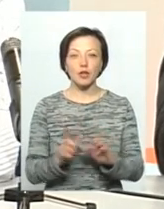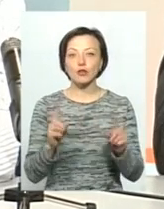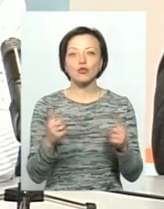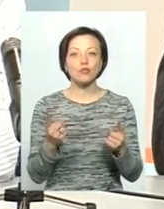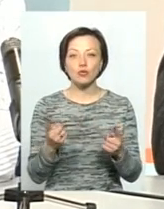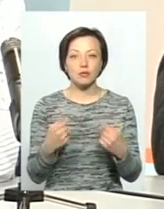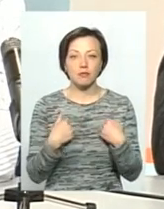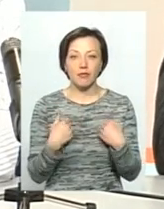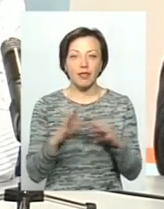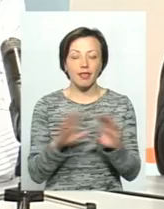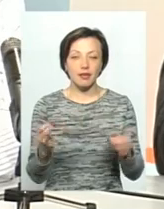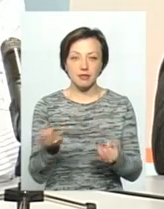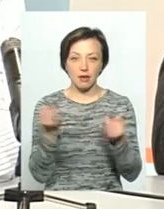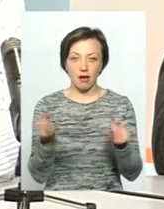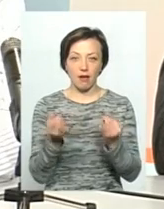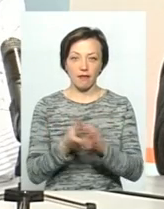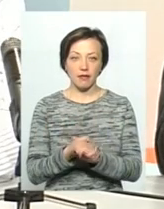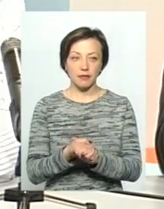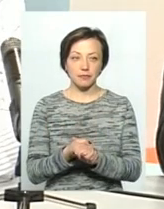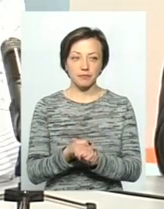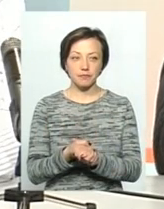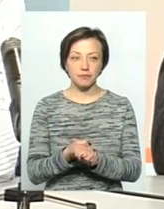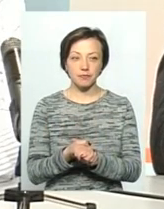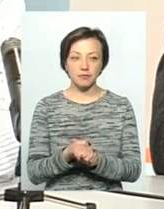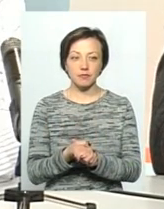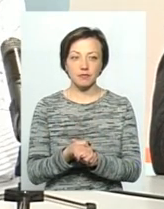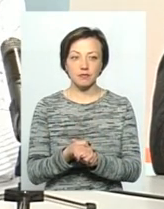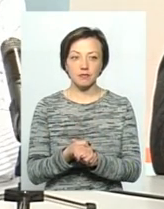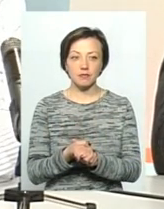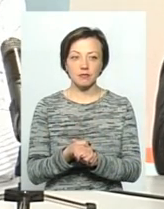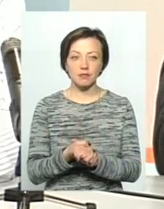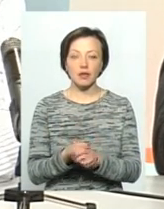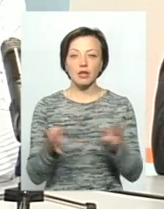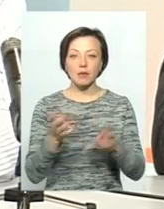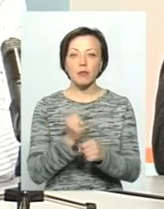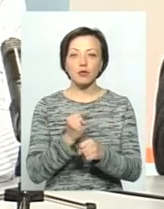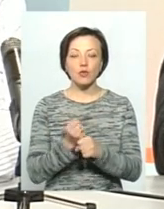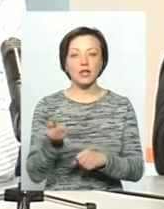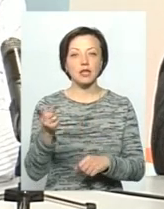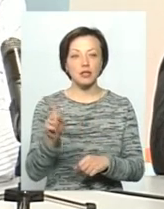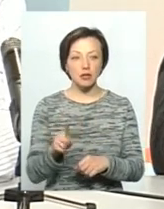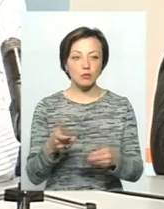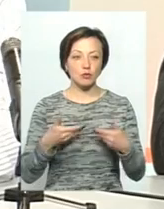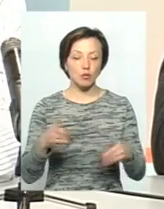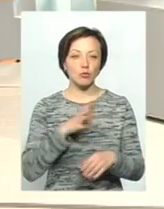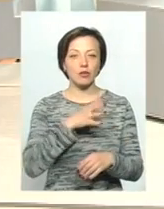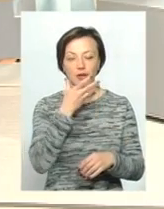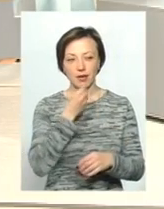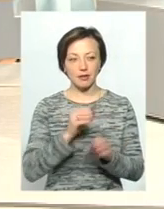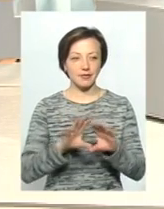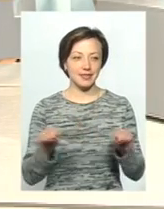чомусь ми не цікаві. Ну, і треба працювати над тим, щоб ми були гарні і